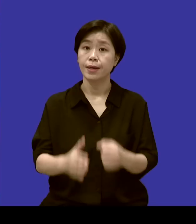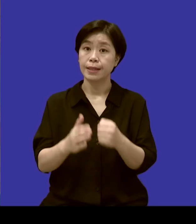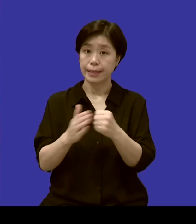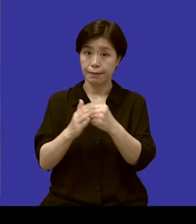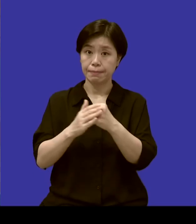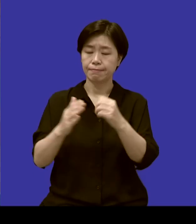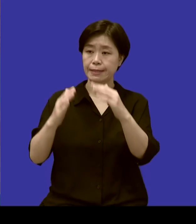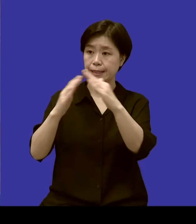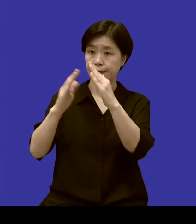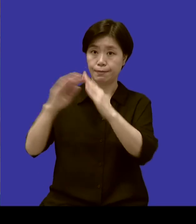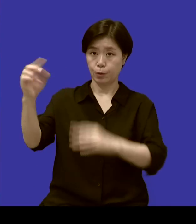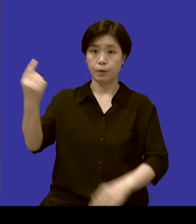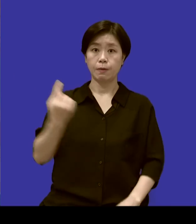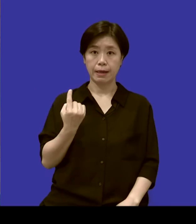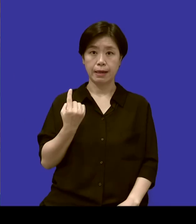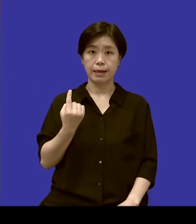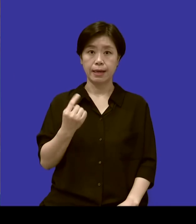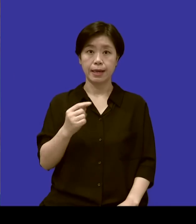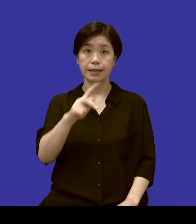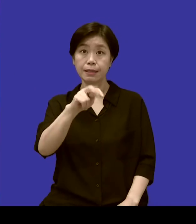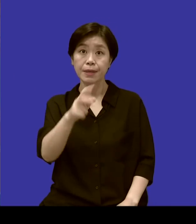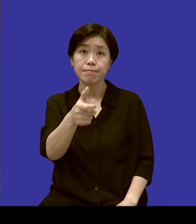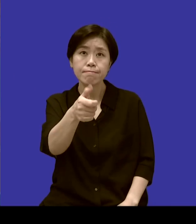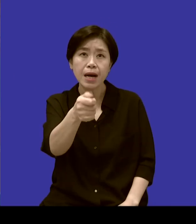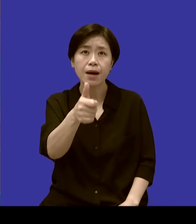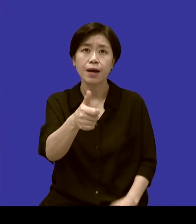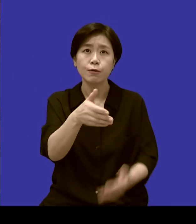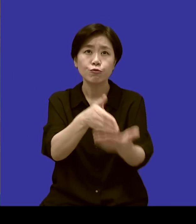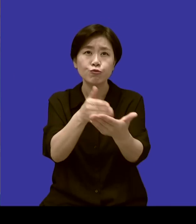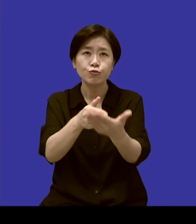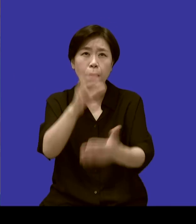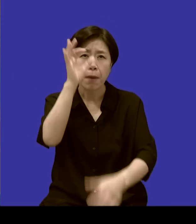가서 뉴스를 봤어요. 봤더니